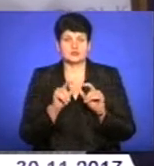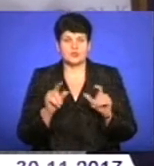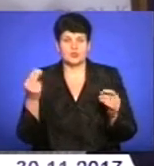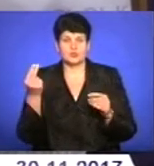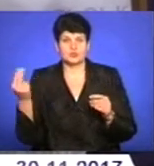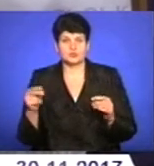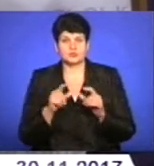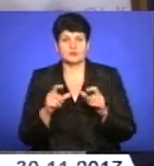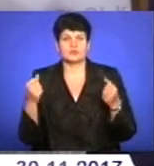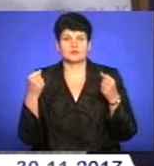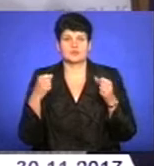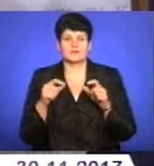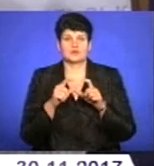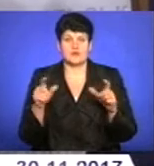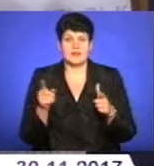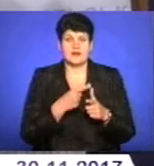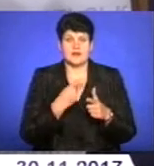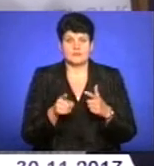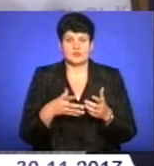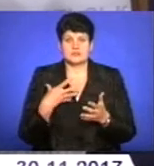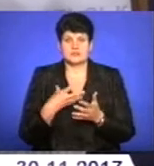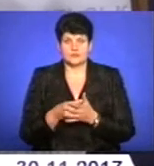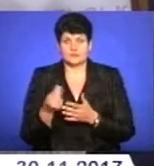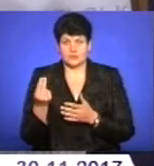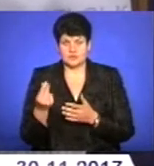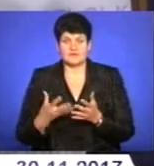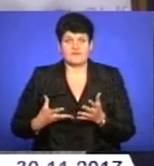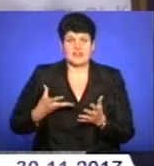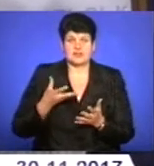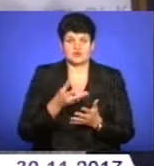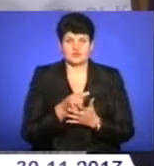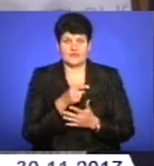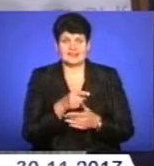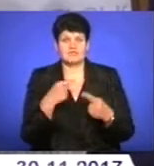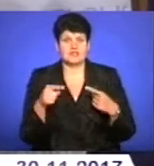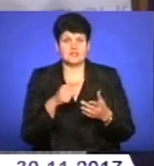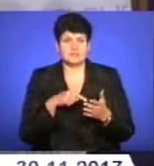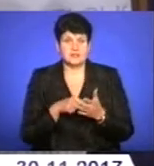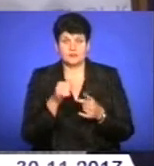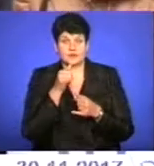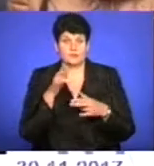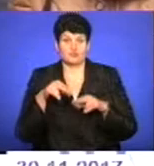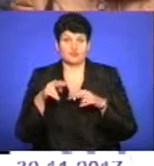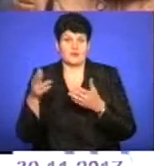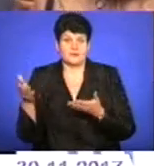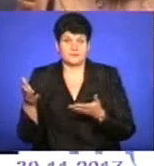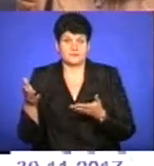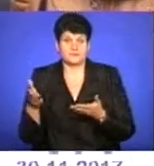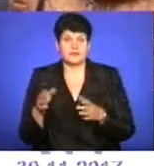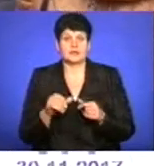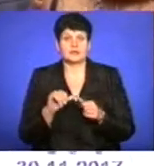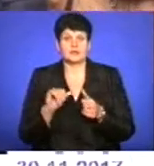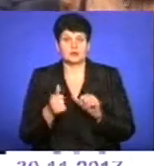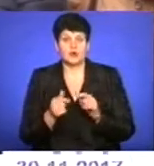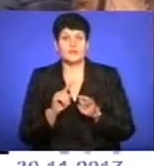школи, спортивні школи, або з свого бюджету фінансувати їх на інші міста, якщо вони самі їх не здатні збудувати. Натомість голова